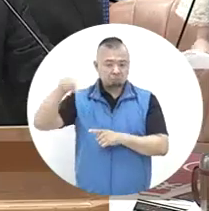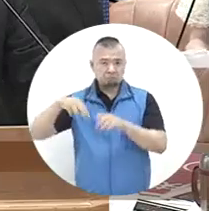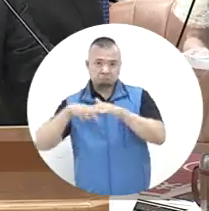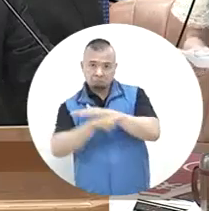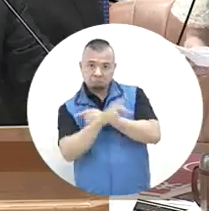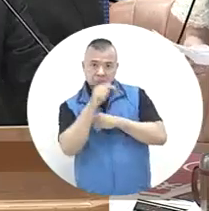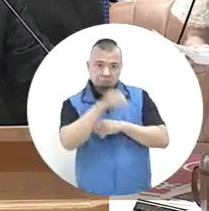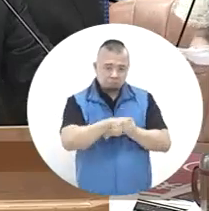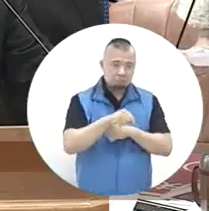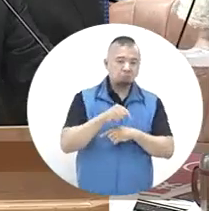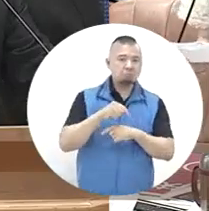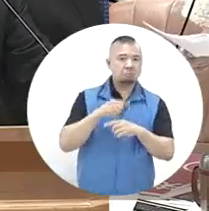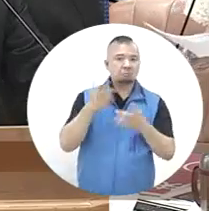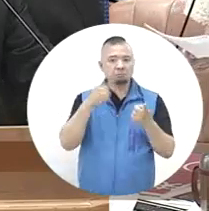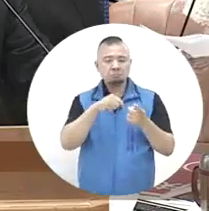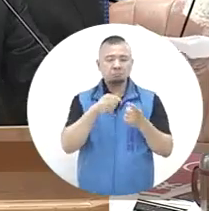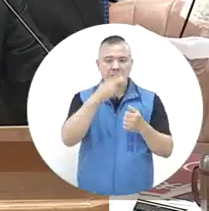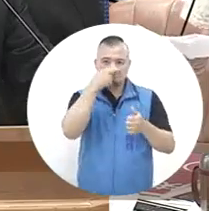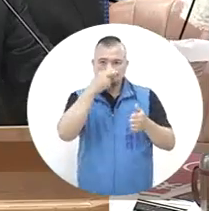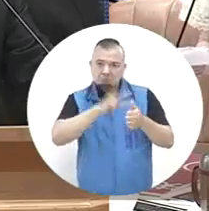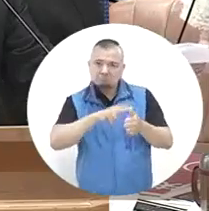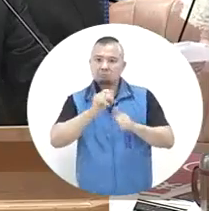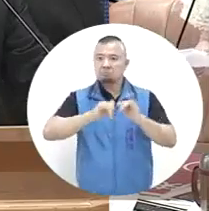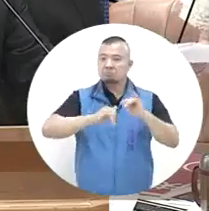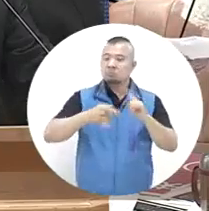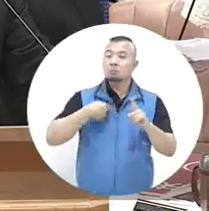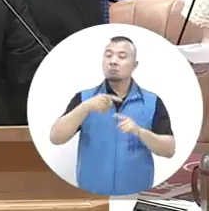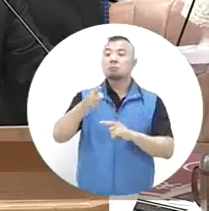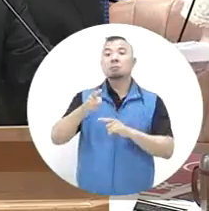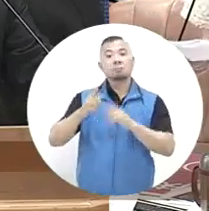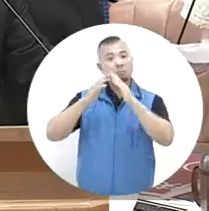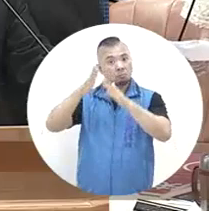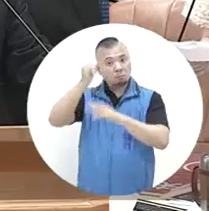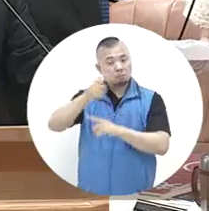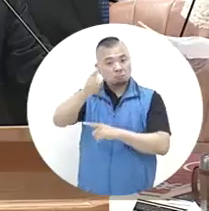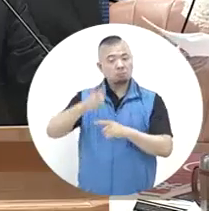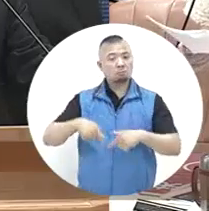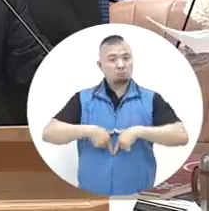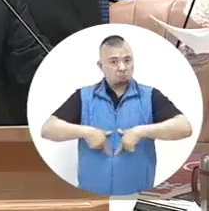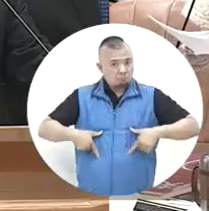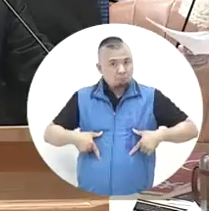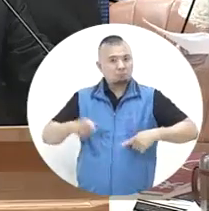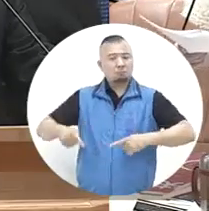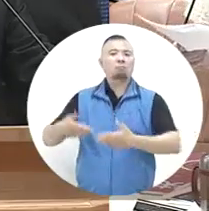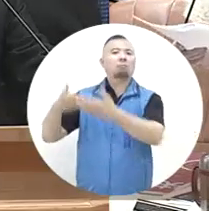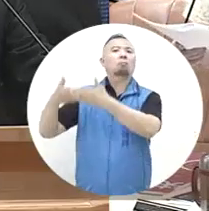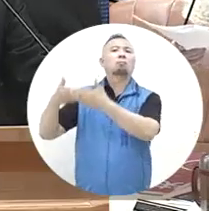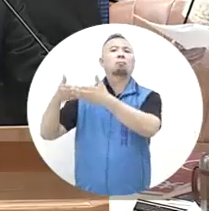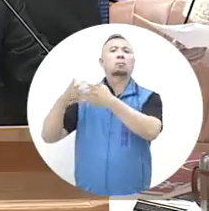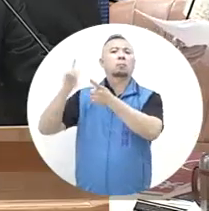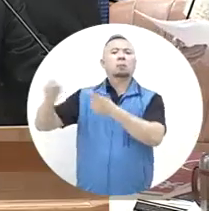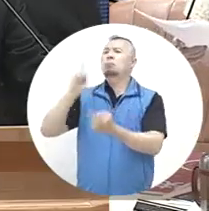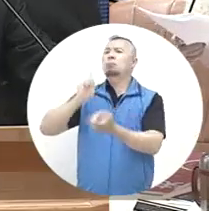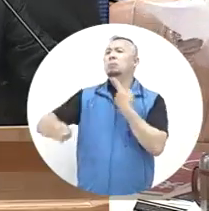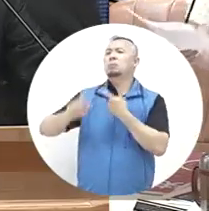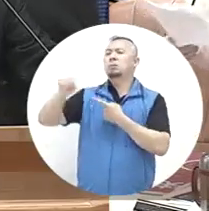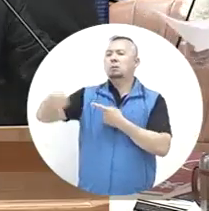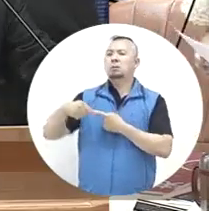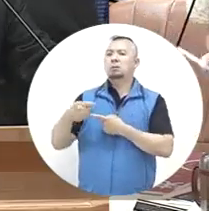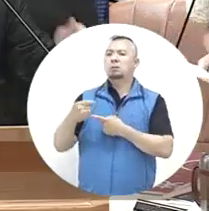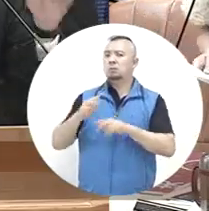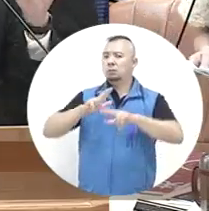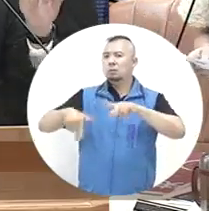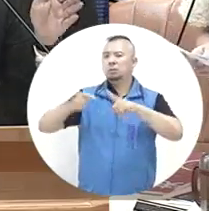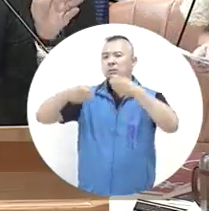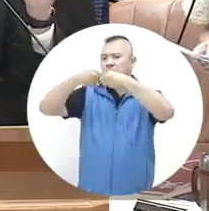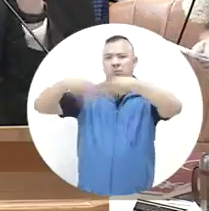险。可是市长，你愿不愿意说一句话？你愿不愿意谴责中国，让台湾没办法加入台湾这个国际刑警组织？市长愿不愿意